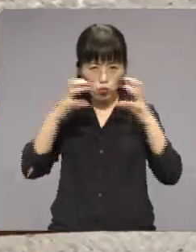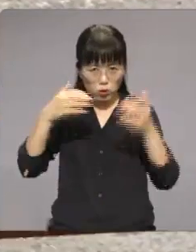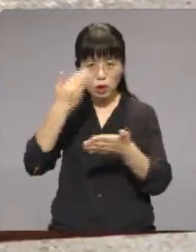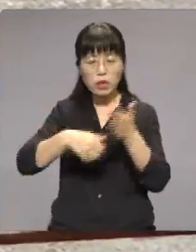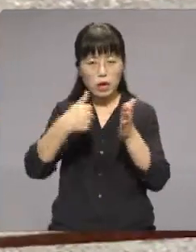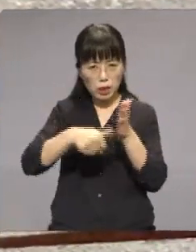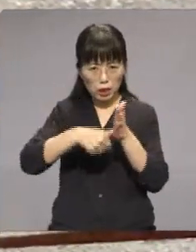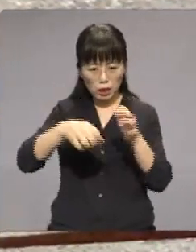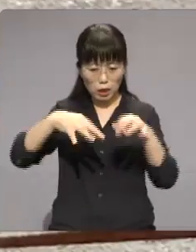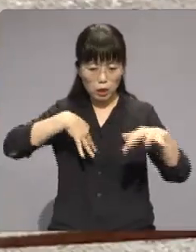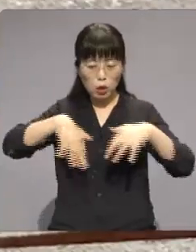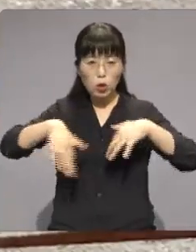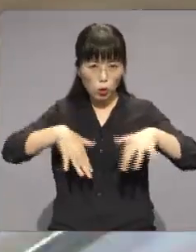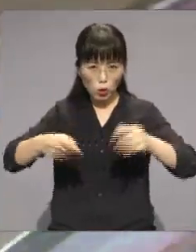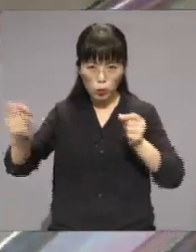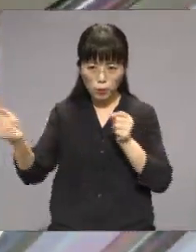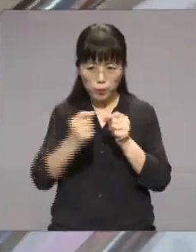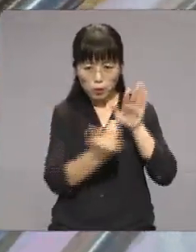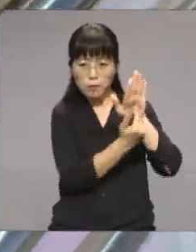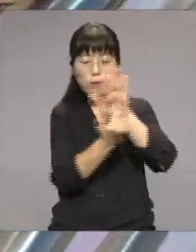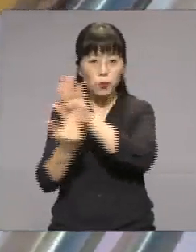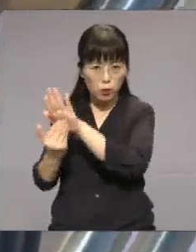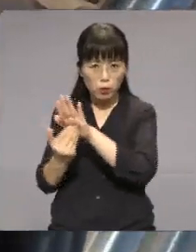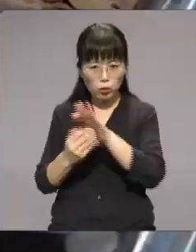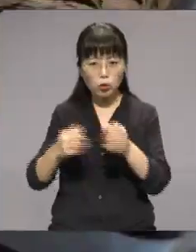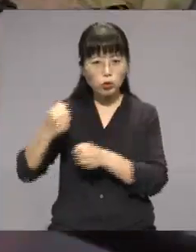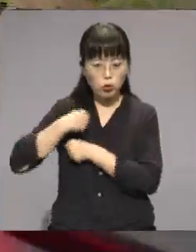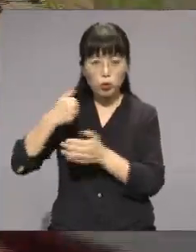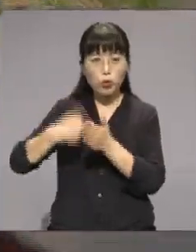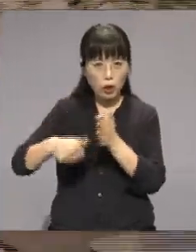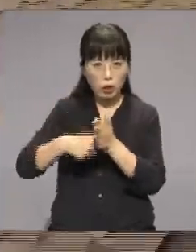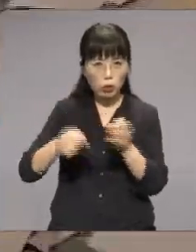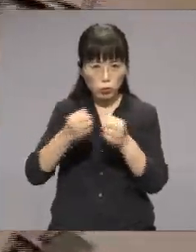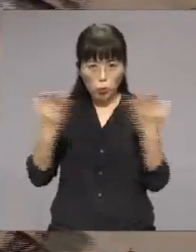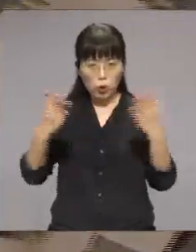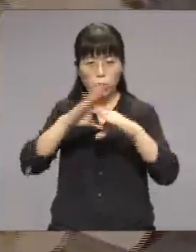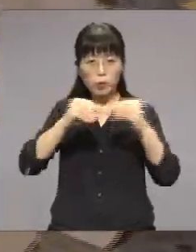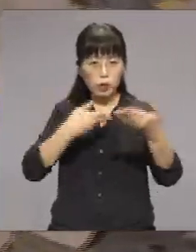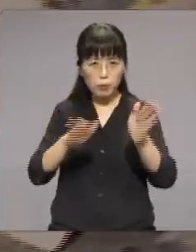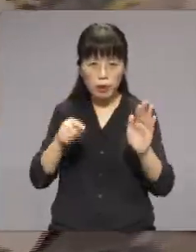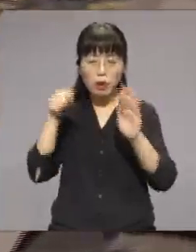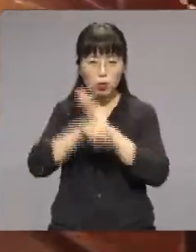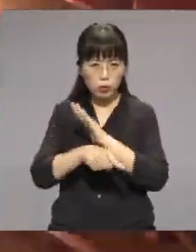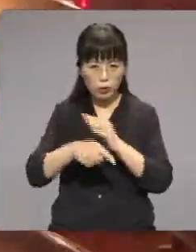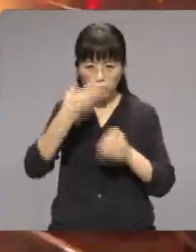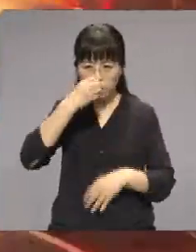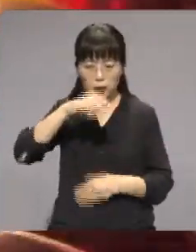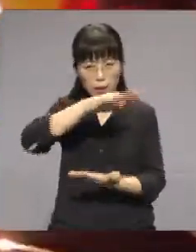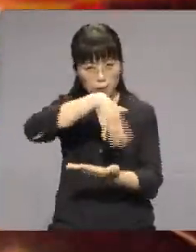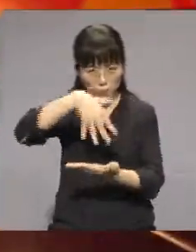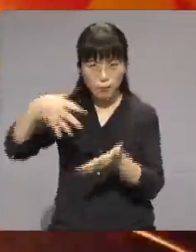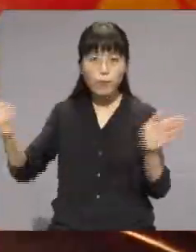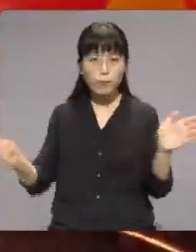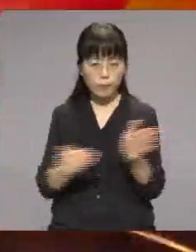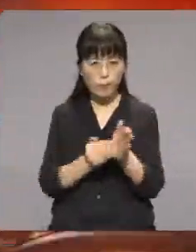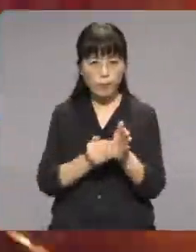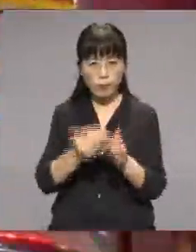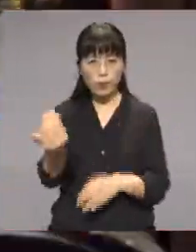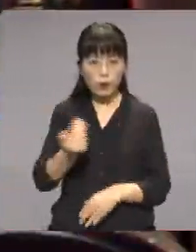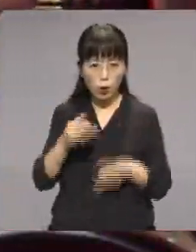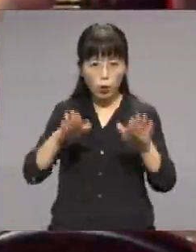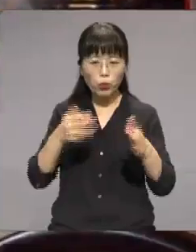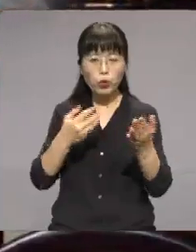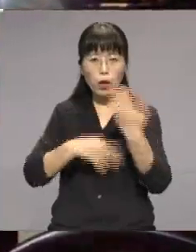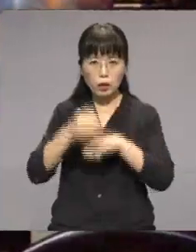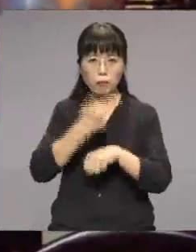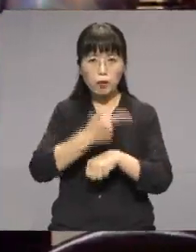잔해가 떨어진 도로 주변에 접근을 통제했으며 군당국은 폭발물 처리반을 투입해 쓰레기를 수거했습니다 앞서 오늘